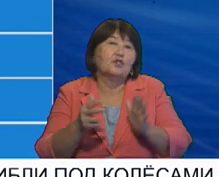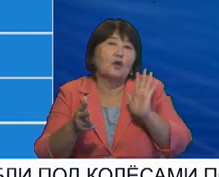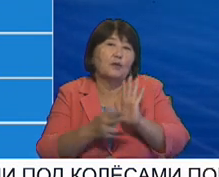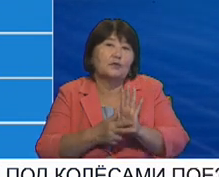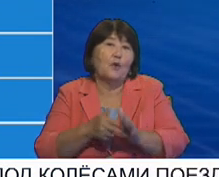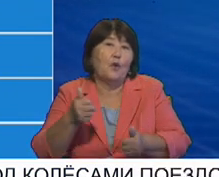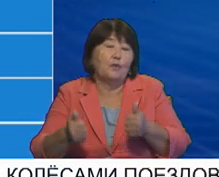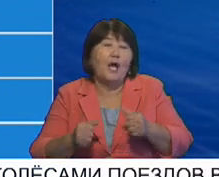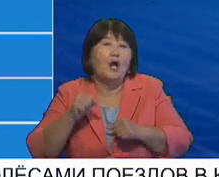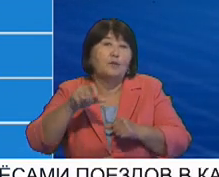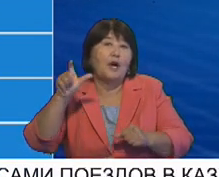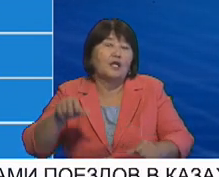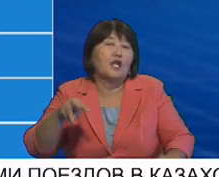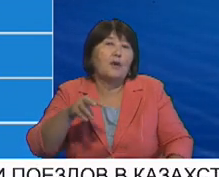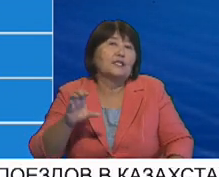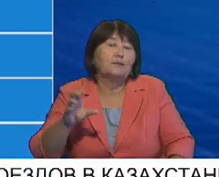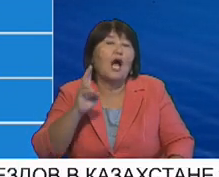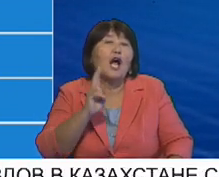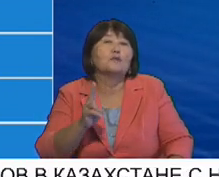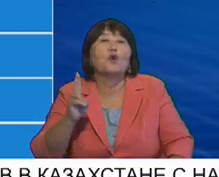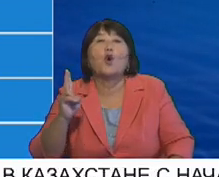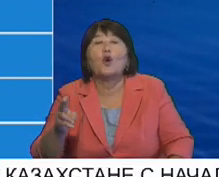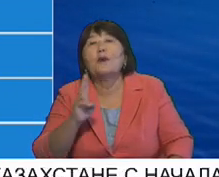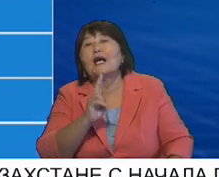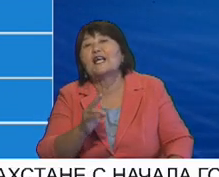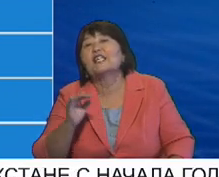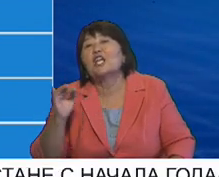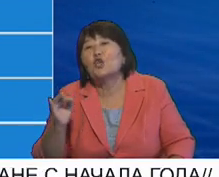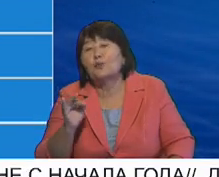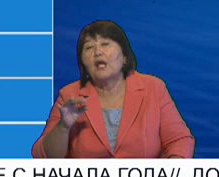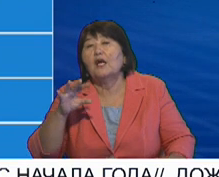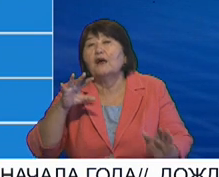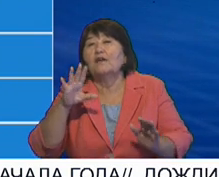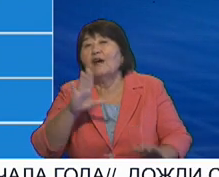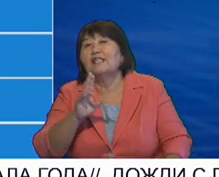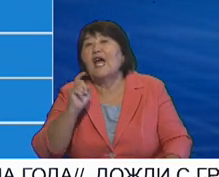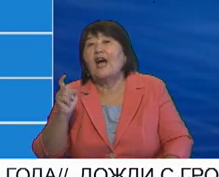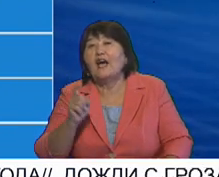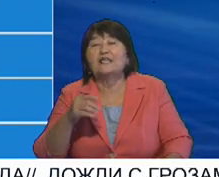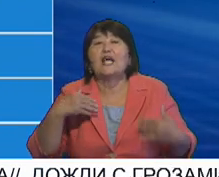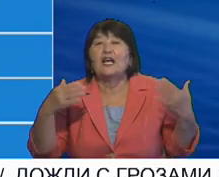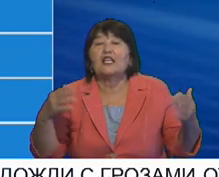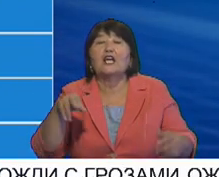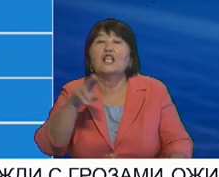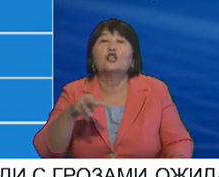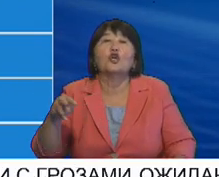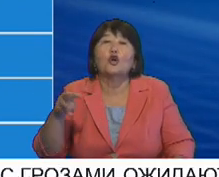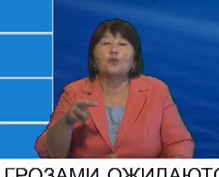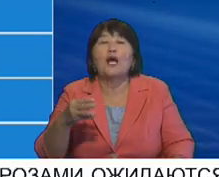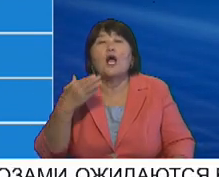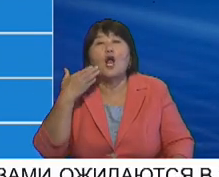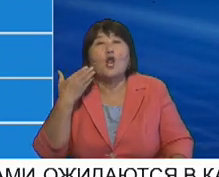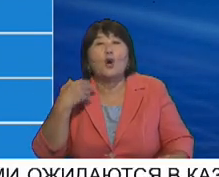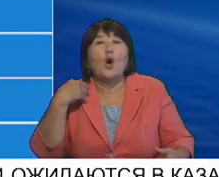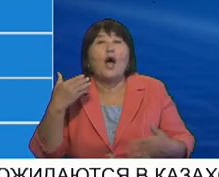брейкинге. Боксеры Махмуд Сабрхан, Камшевик Конкабаев, Карина Ибрагимова, Валентина Хальзова, гимнаст Даниил Мусабаев, легкоатлетка